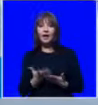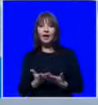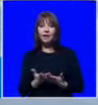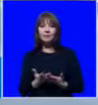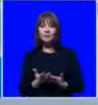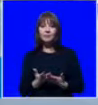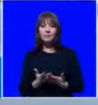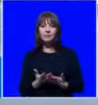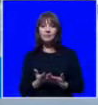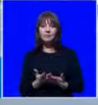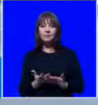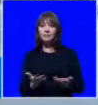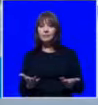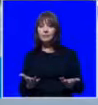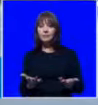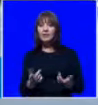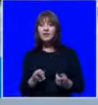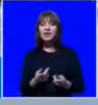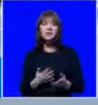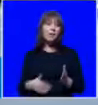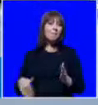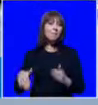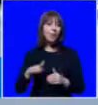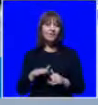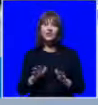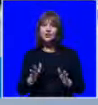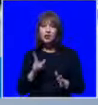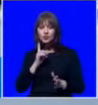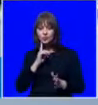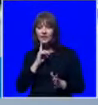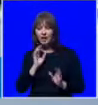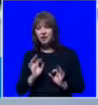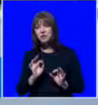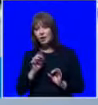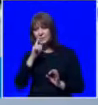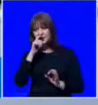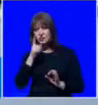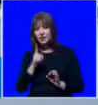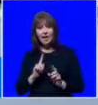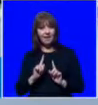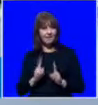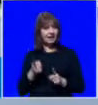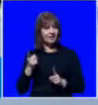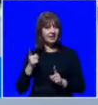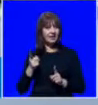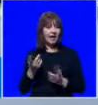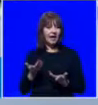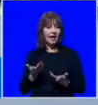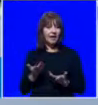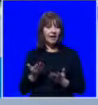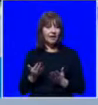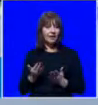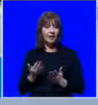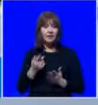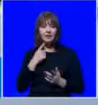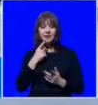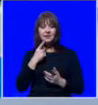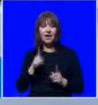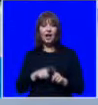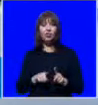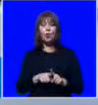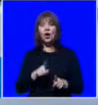не били 10. Много повече, да. 80 хиляди, господин Манолов. Но всъщност, трябва ли те да паднат в, как да кажа, в жертва,